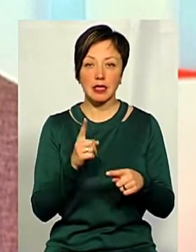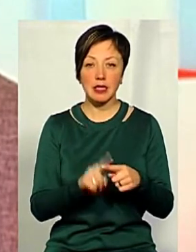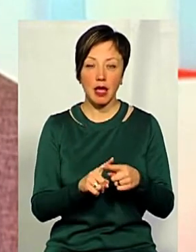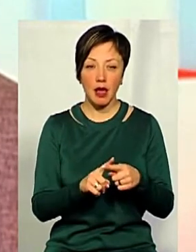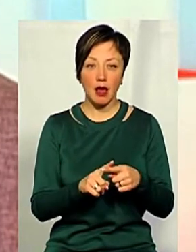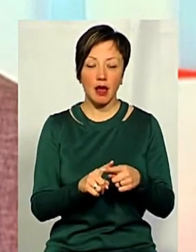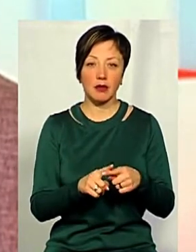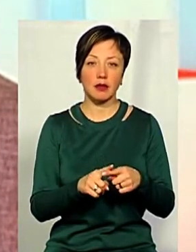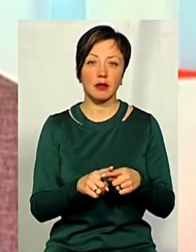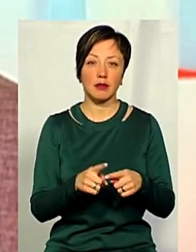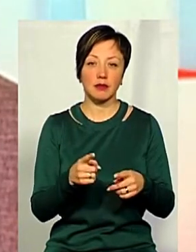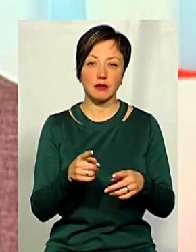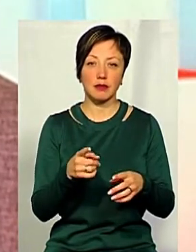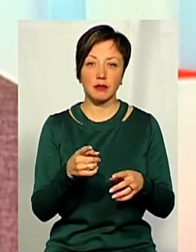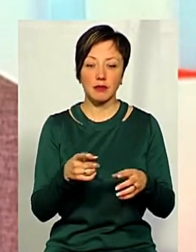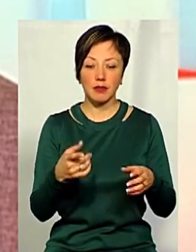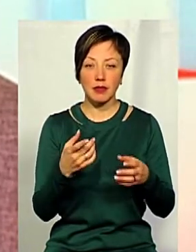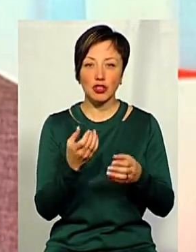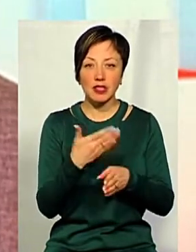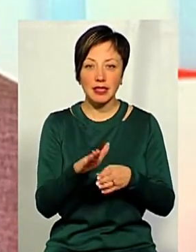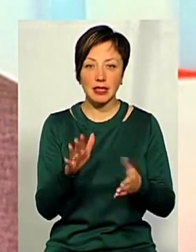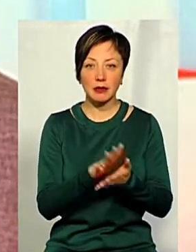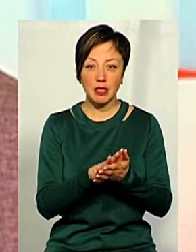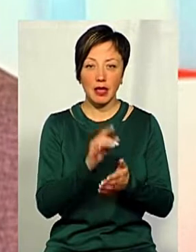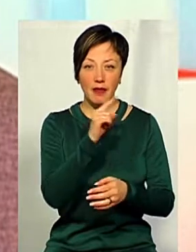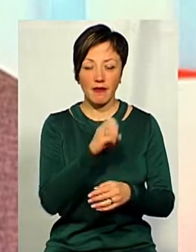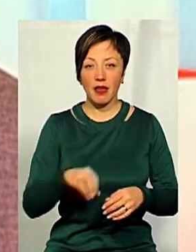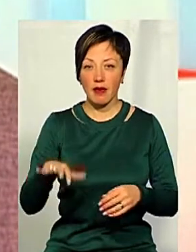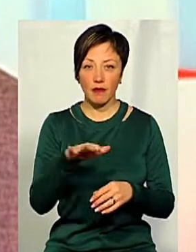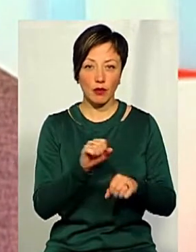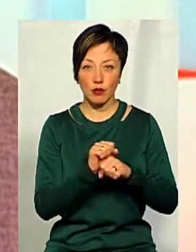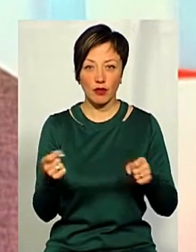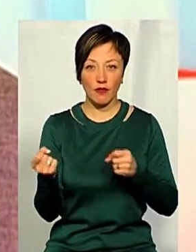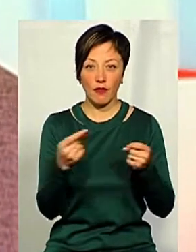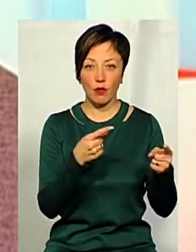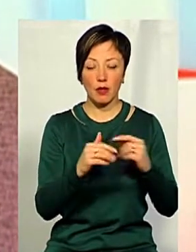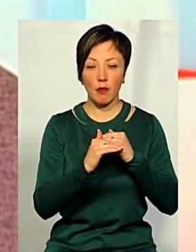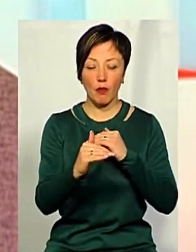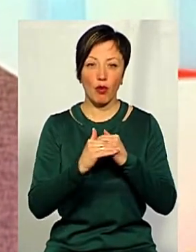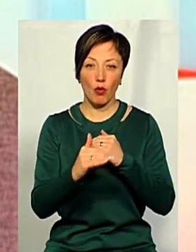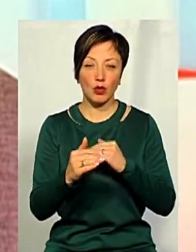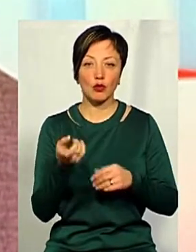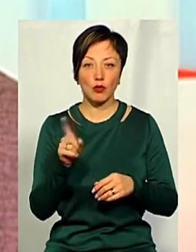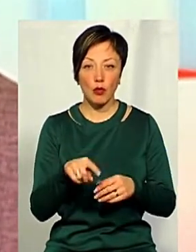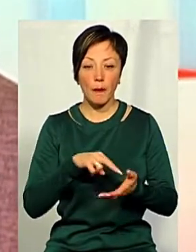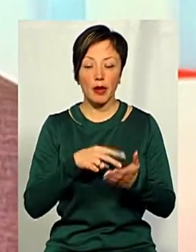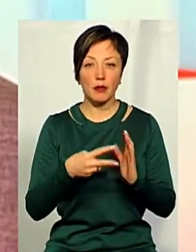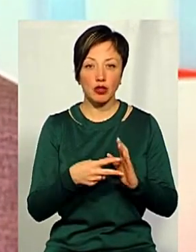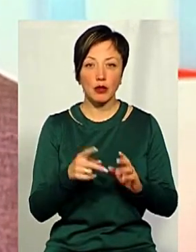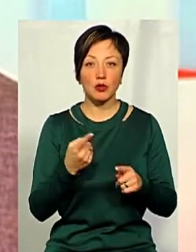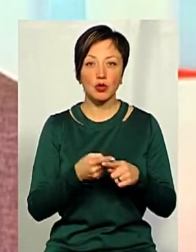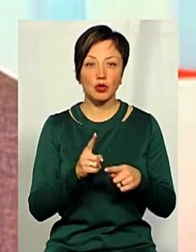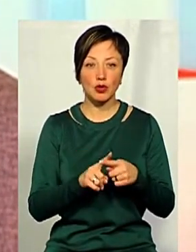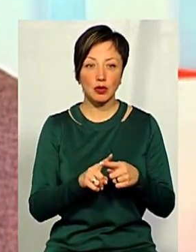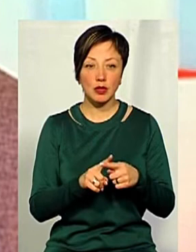сміття, яка зараз в Євросоюзі, яку зараз в Євросоюзі не можна вивозити безпосередньо на полігон. Тому ми передбачаємо, що і ці